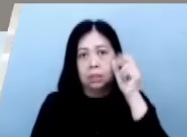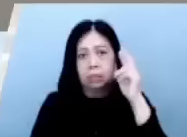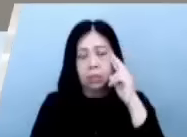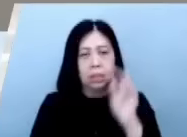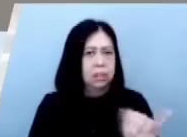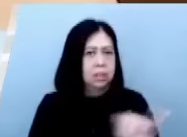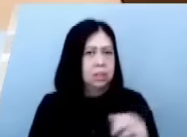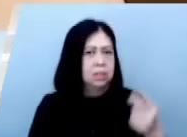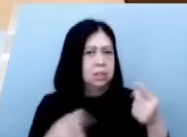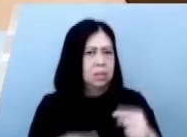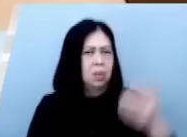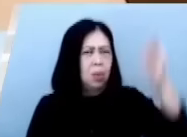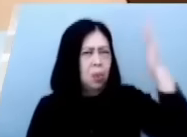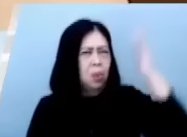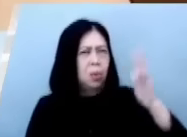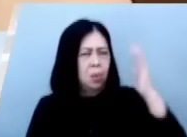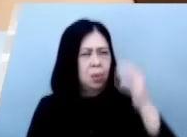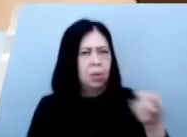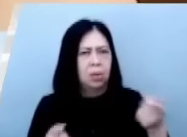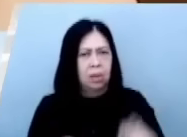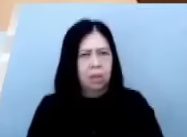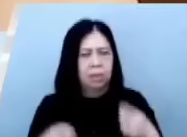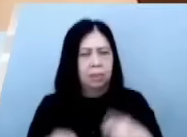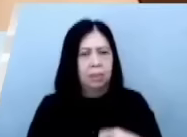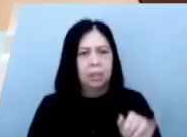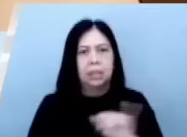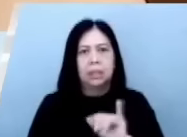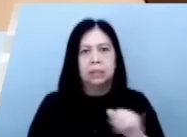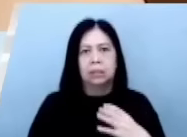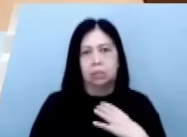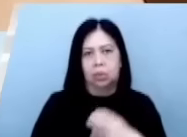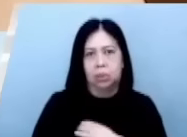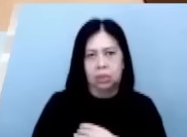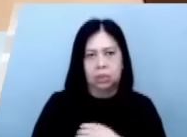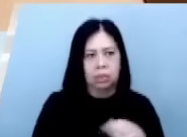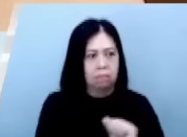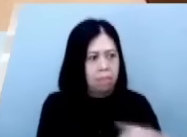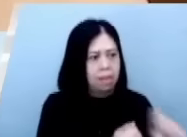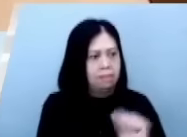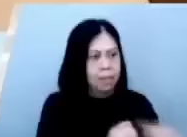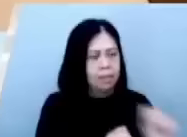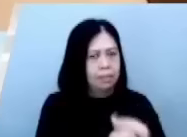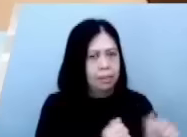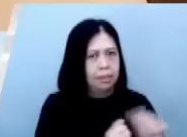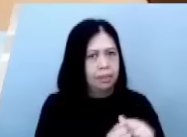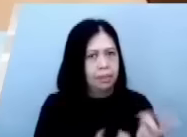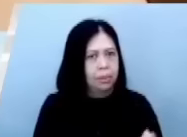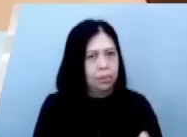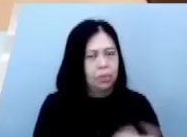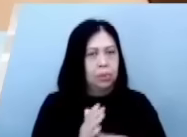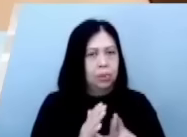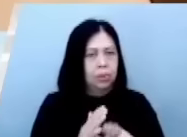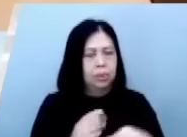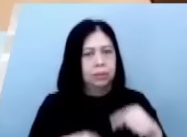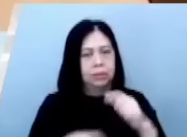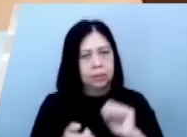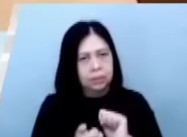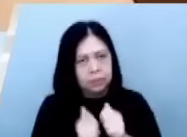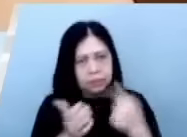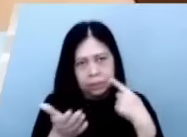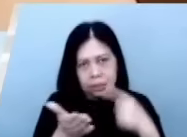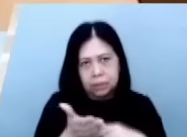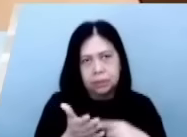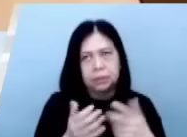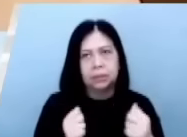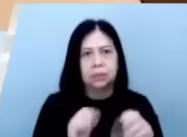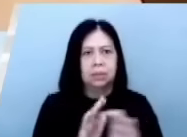nangyayari noon. Lahat ng mga House of Representatives nakapasa ng mga resolutions to revisit the Charter. Pero nagugulat